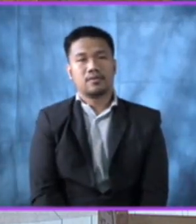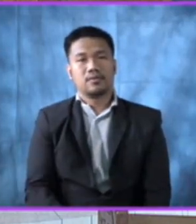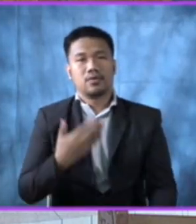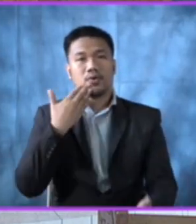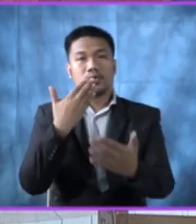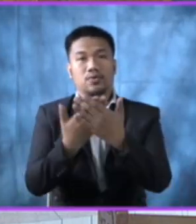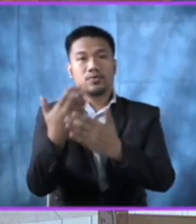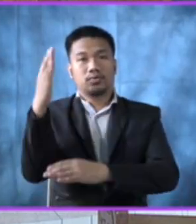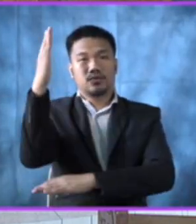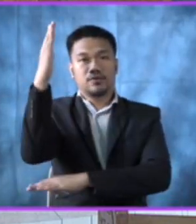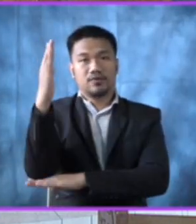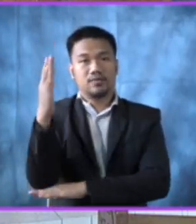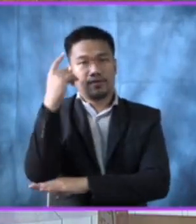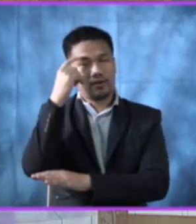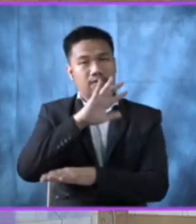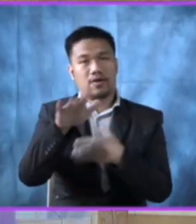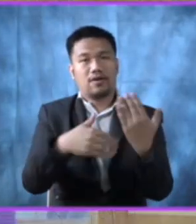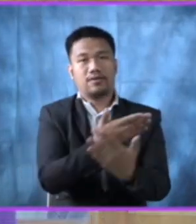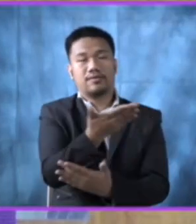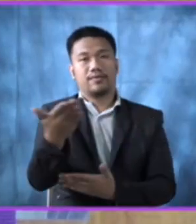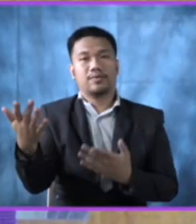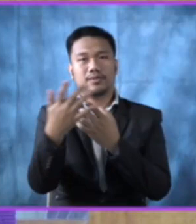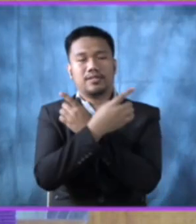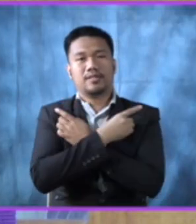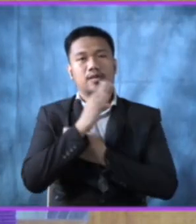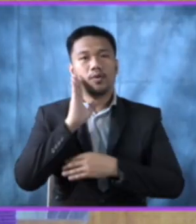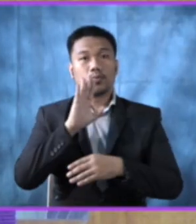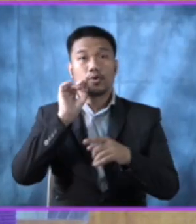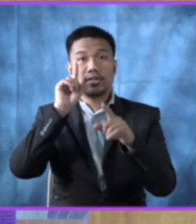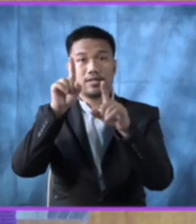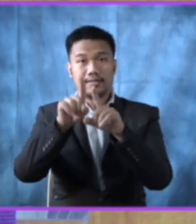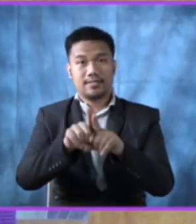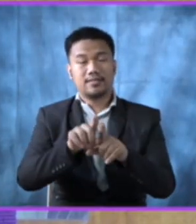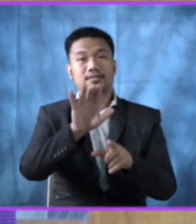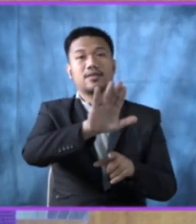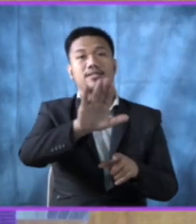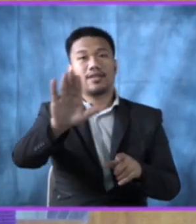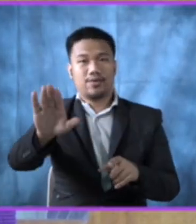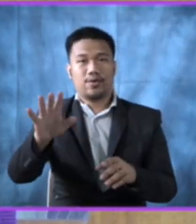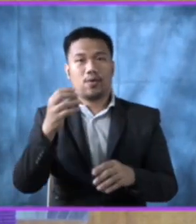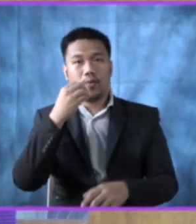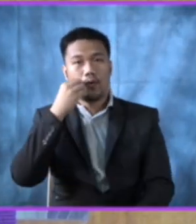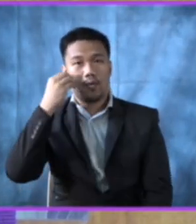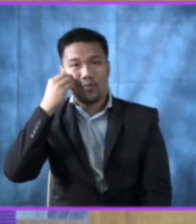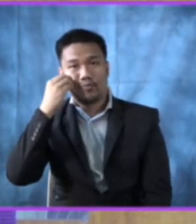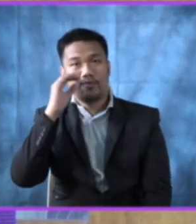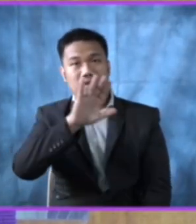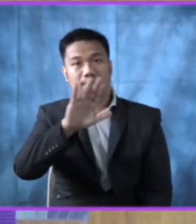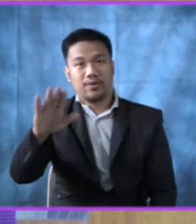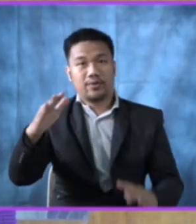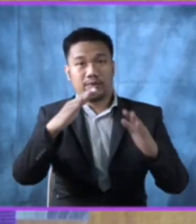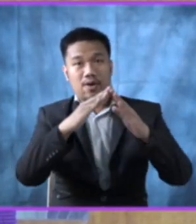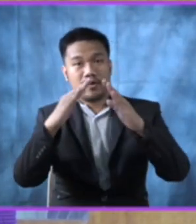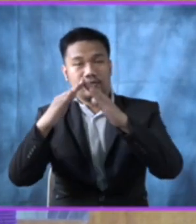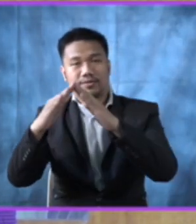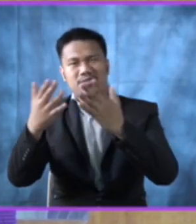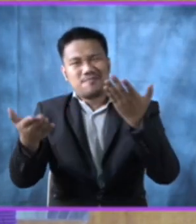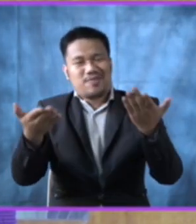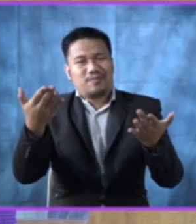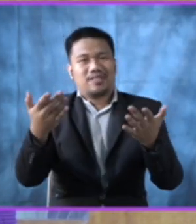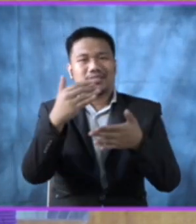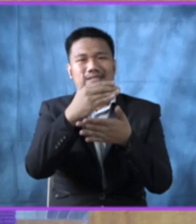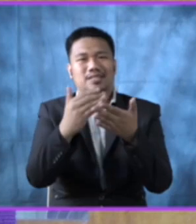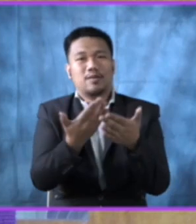Magandang tanghali po sa inyong lahat, mga kapatid na nasa inyong mga tahanan, marahil yung mga may trabaho pa rin